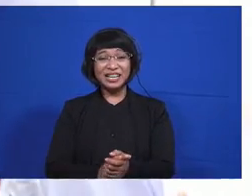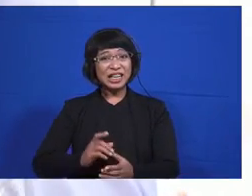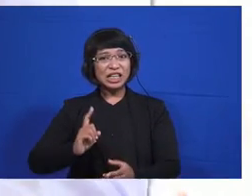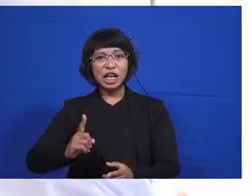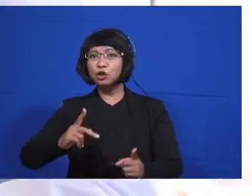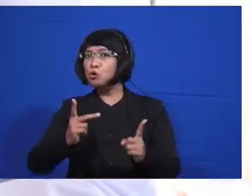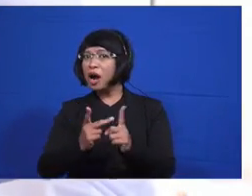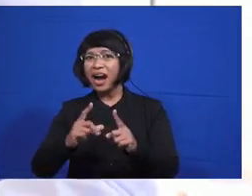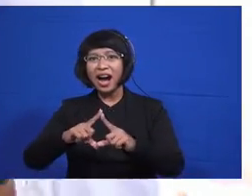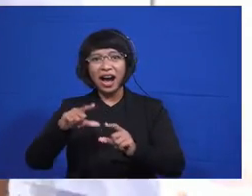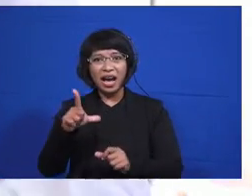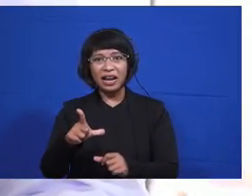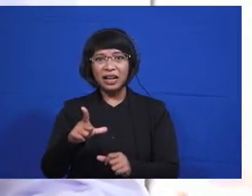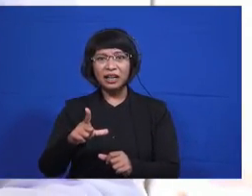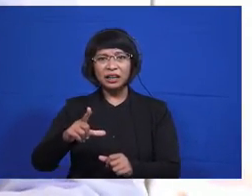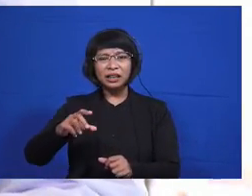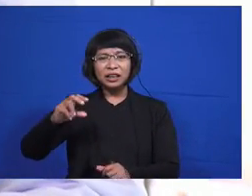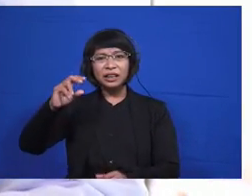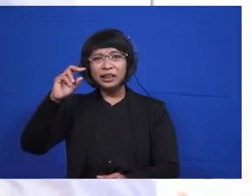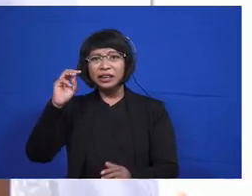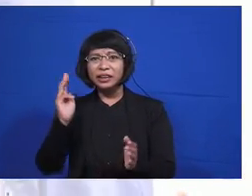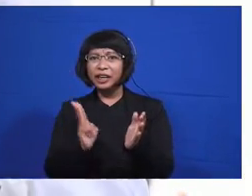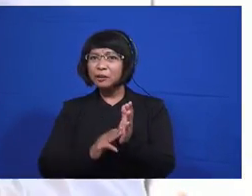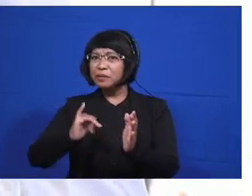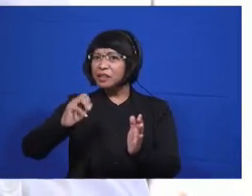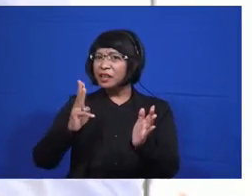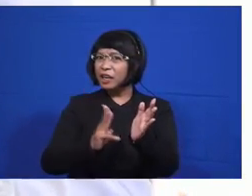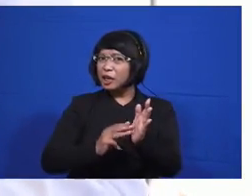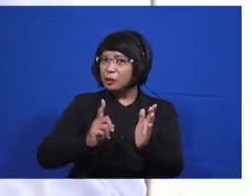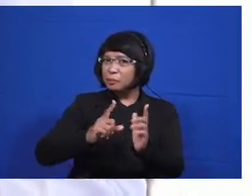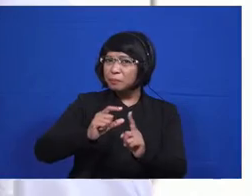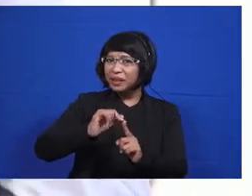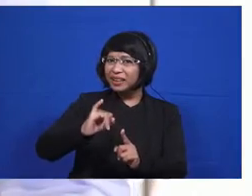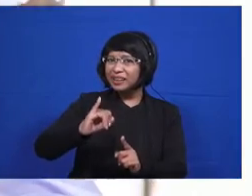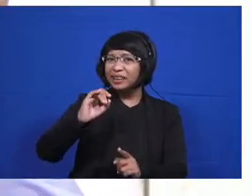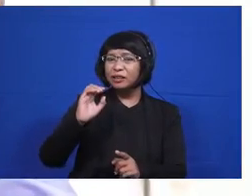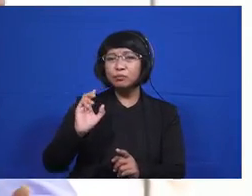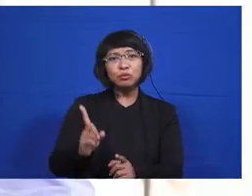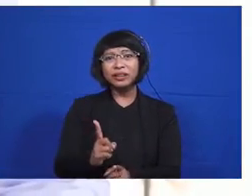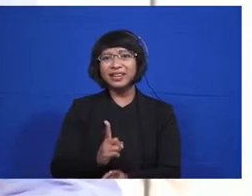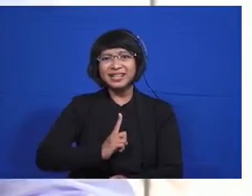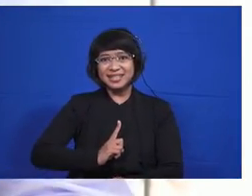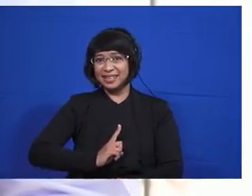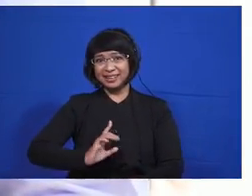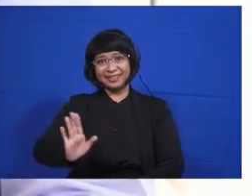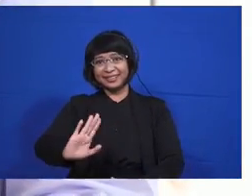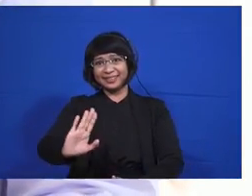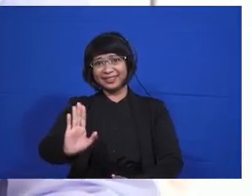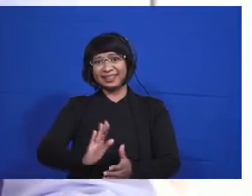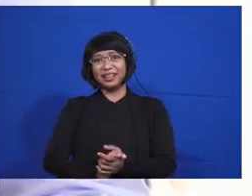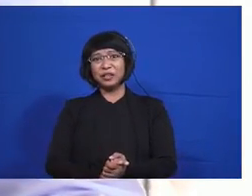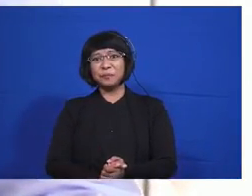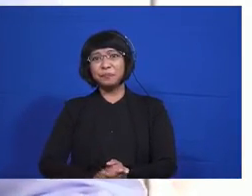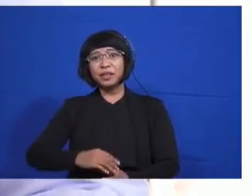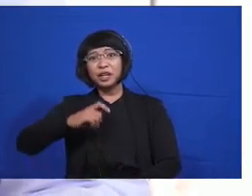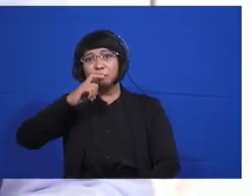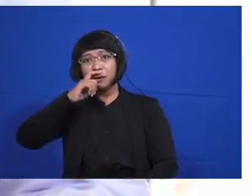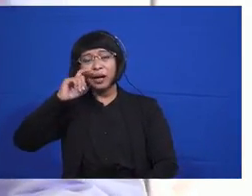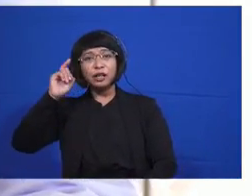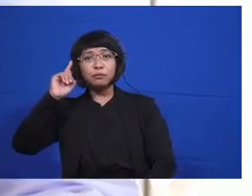ternyata impian ini tidak hanya saya sendiri gitu. Semangat ini dinyalakan tidak hanya saya sendiri, Bapak, Ibu, dan juga